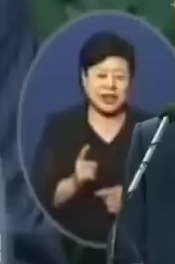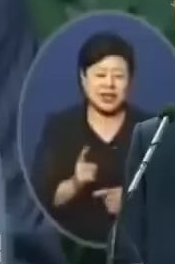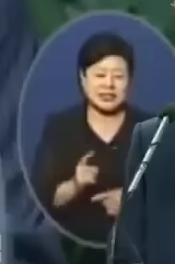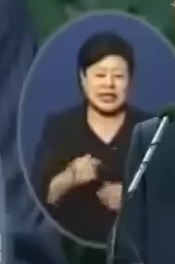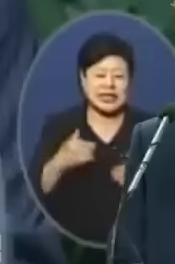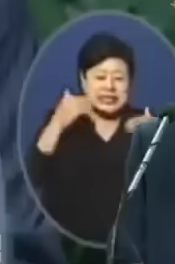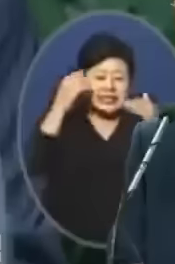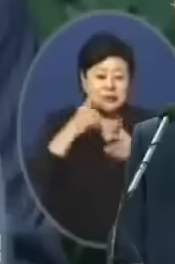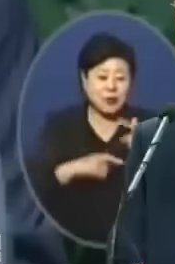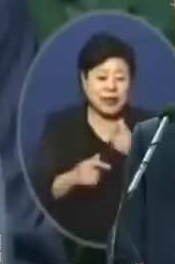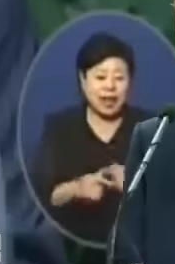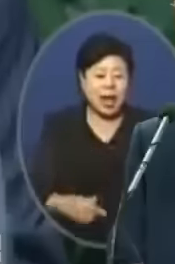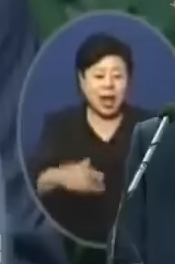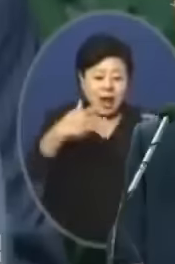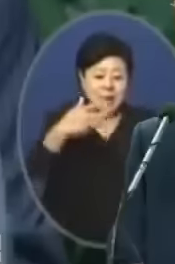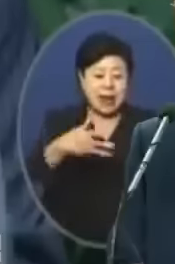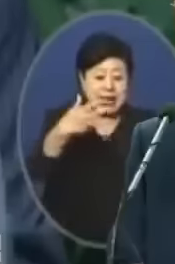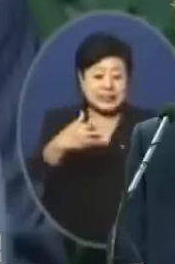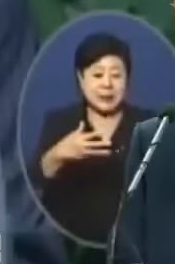실력을 가진 벼룩을